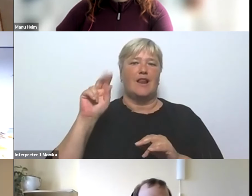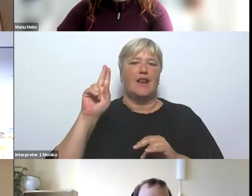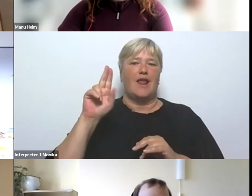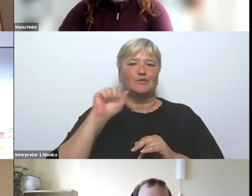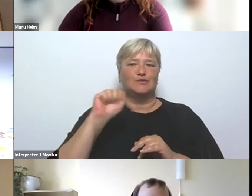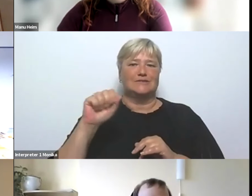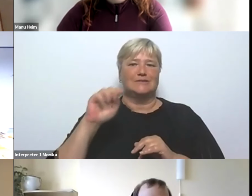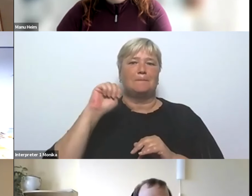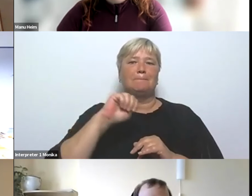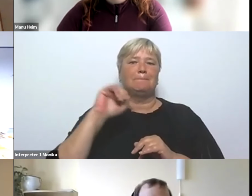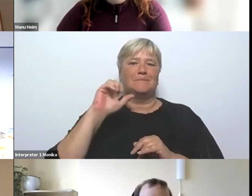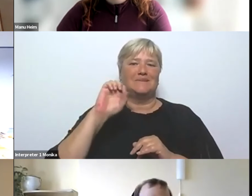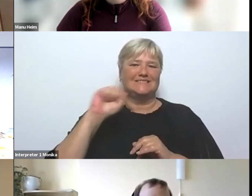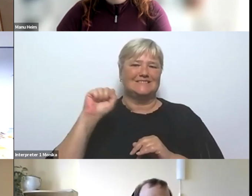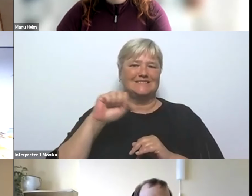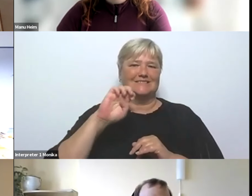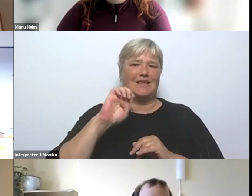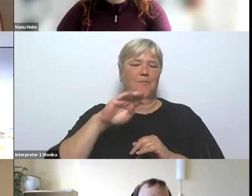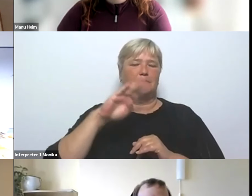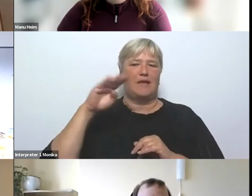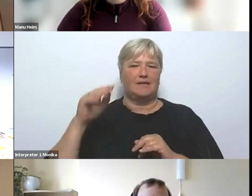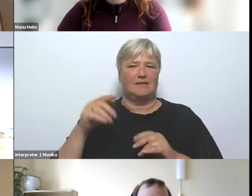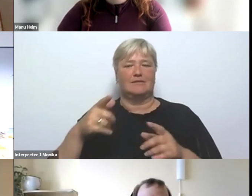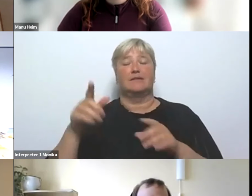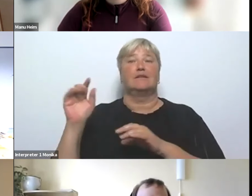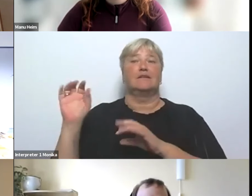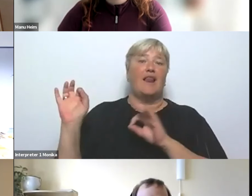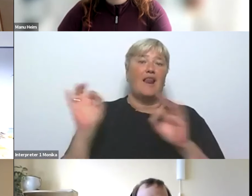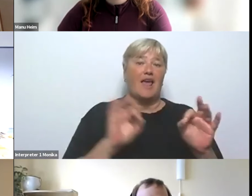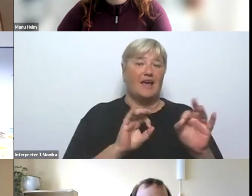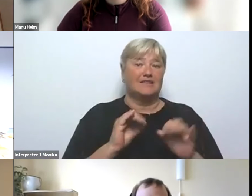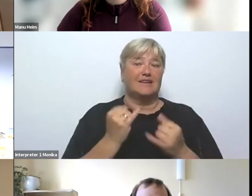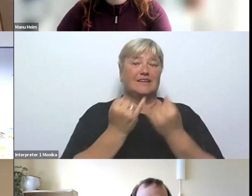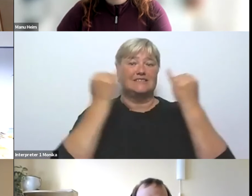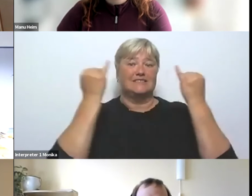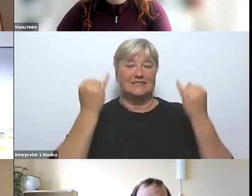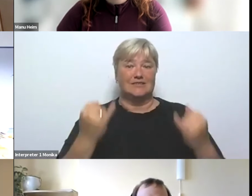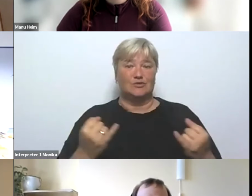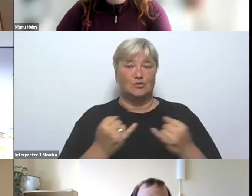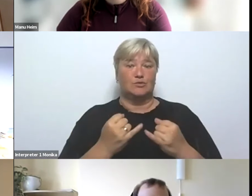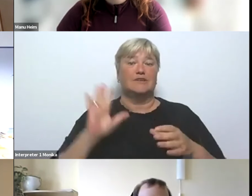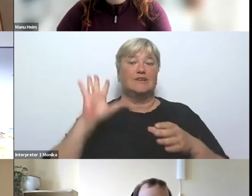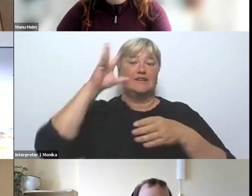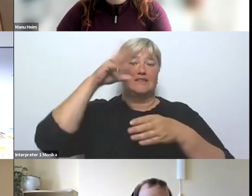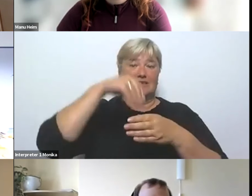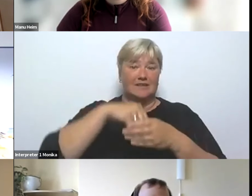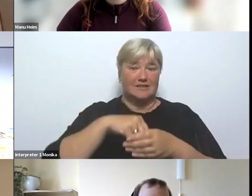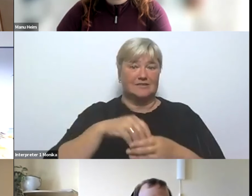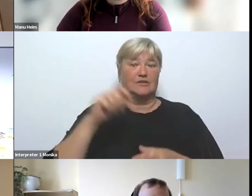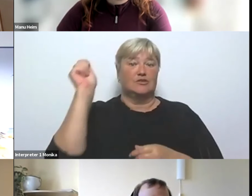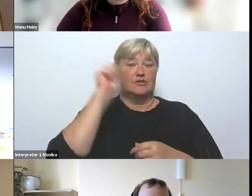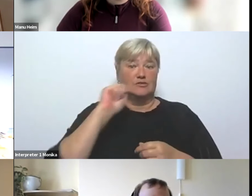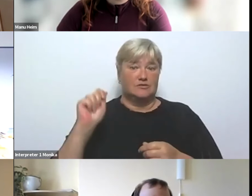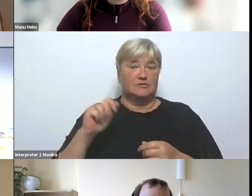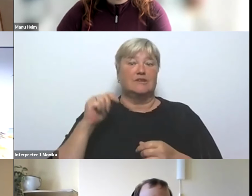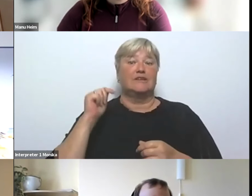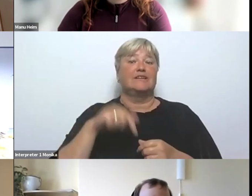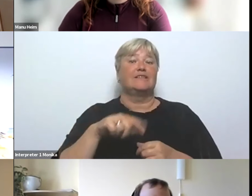kürzen. Hauptsächlich ist der Klaus Leiter des Instituts für integriertes Studieren an der Johannes Kepler Universität in